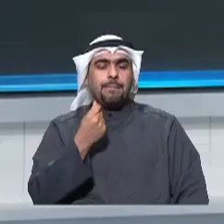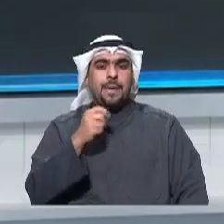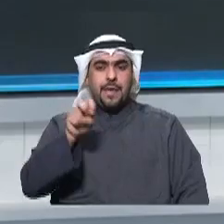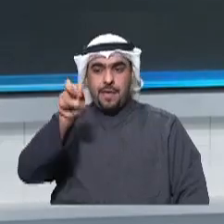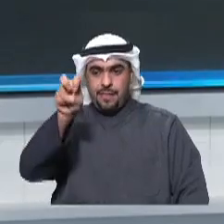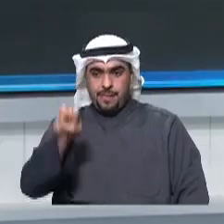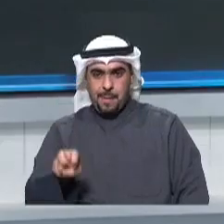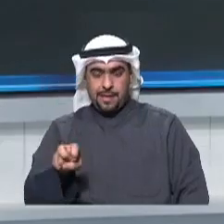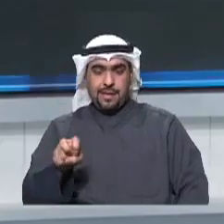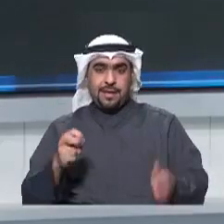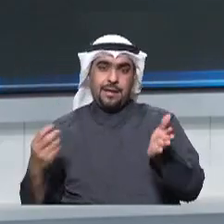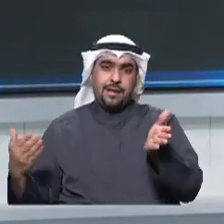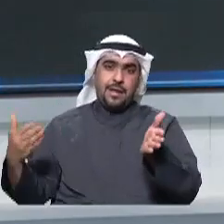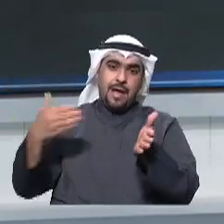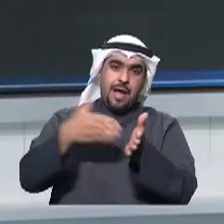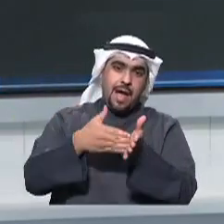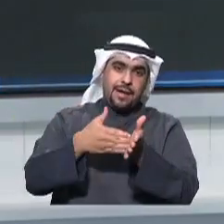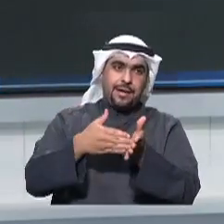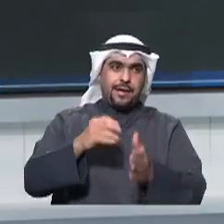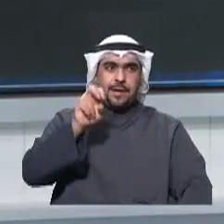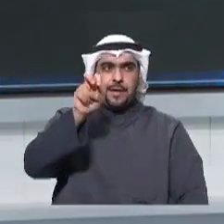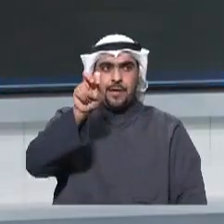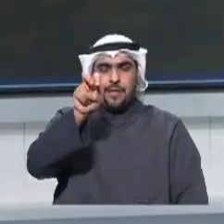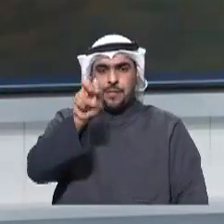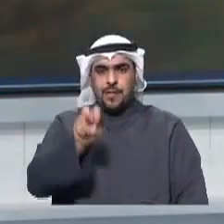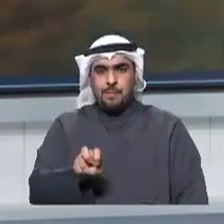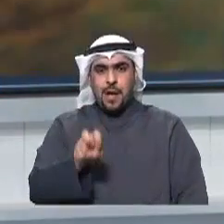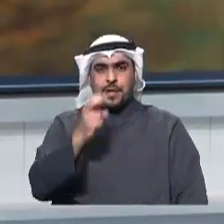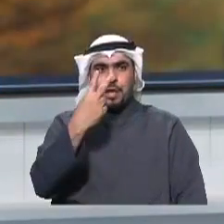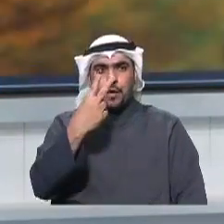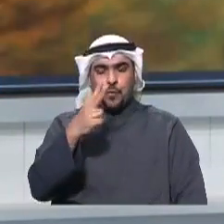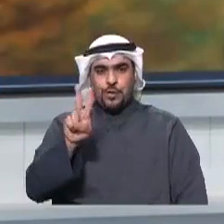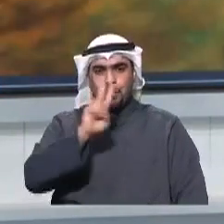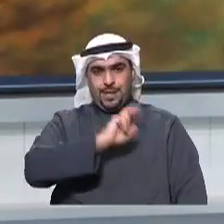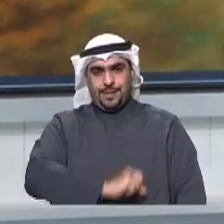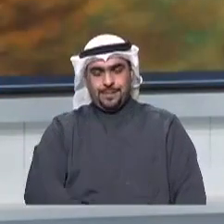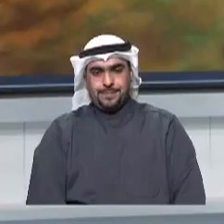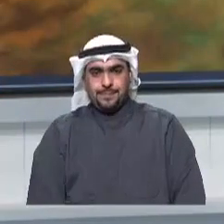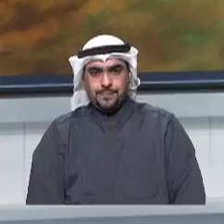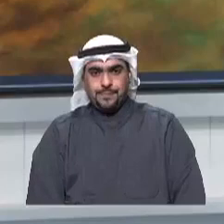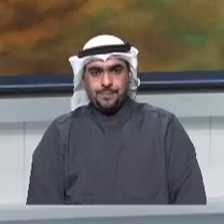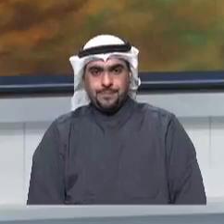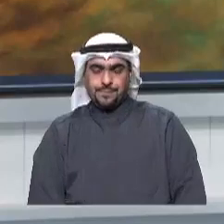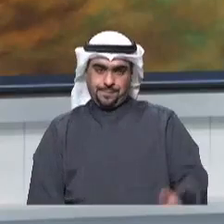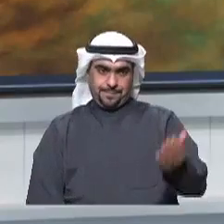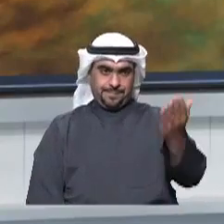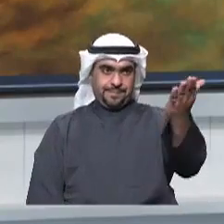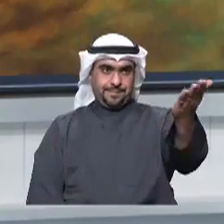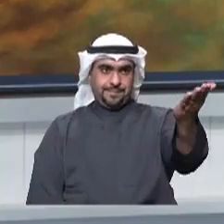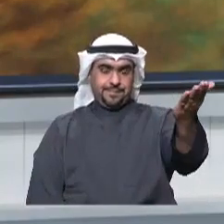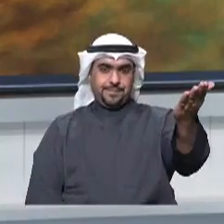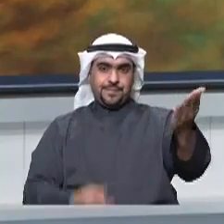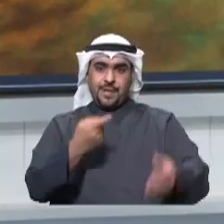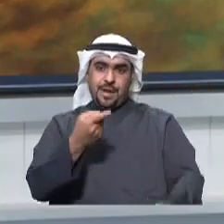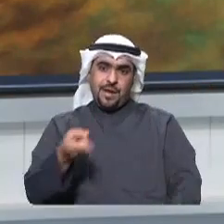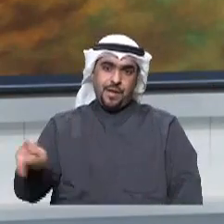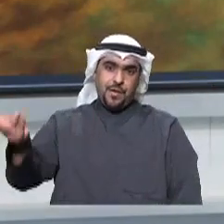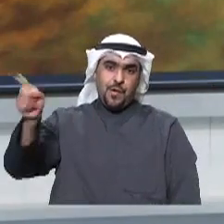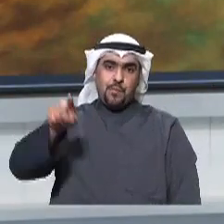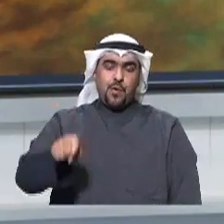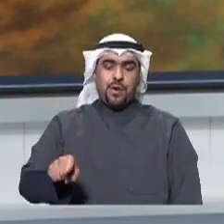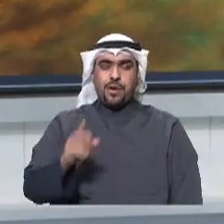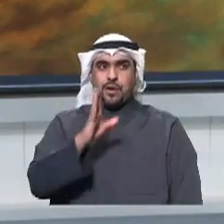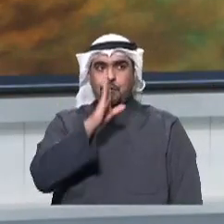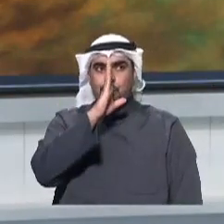مدينة الكويت مع أجواء غائمة جزئيا، ومتفاوتة ما بين 13 إلى 16 درجة مئوية على السواحل والجزر. تتحول الرياح